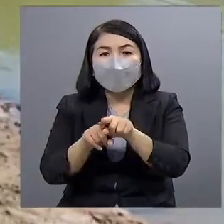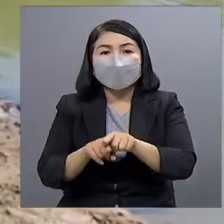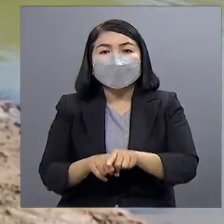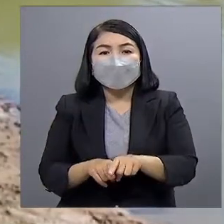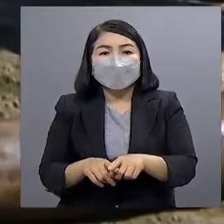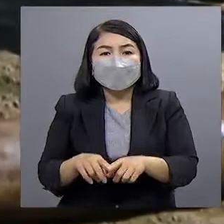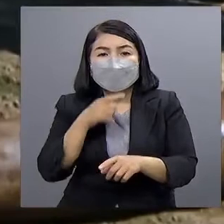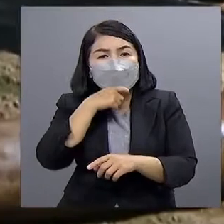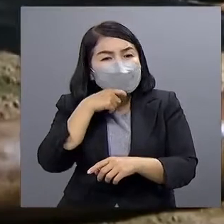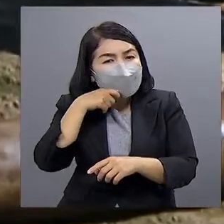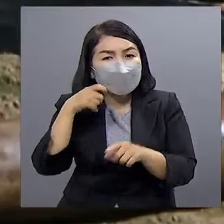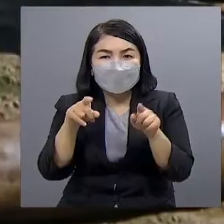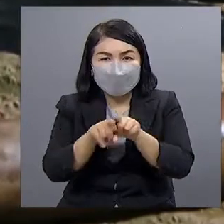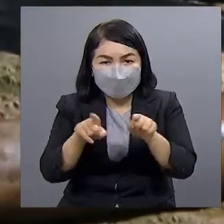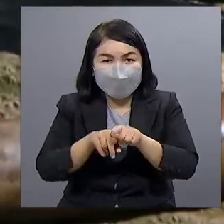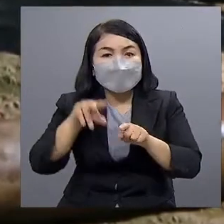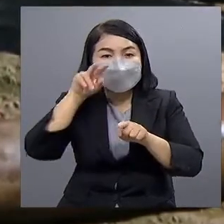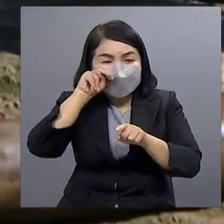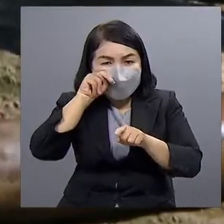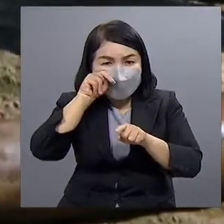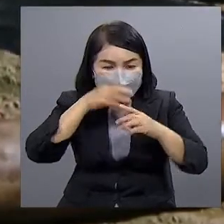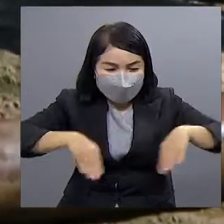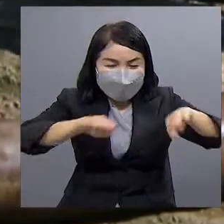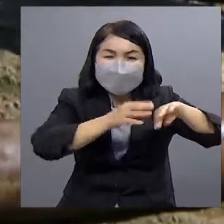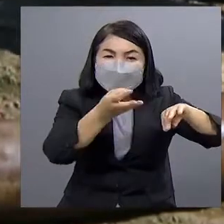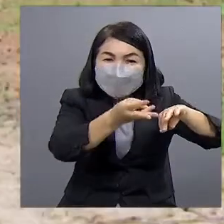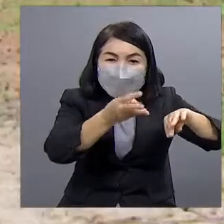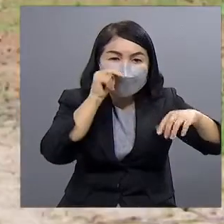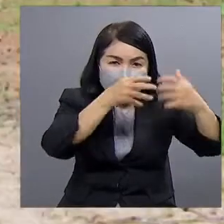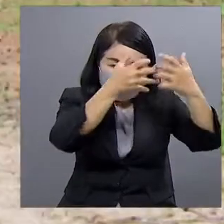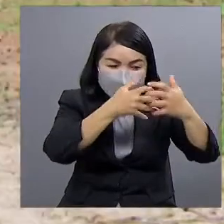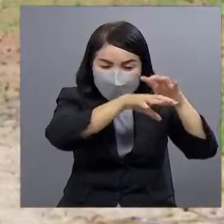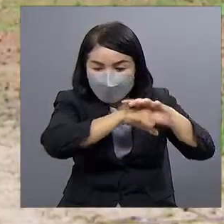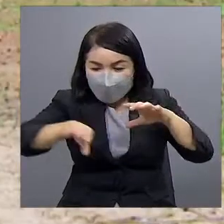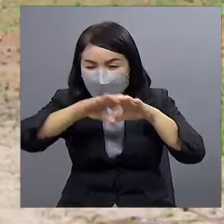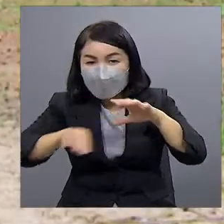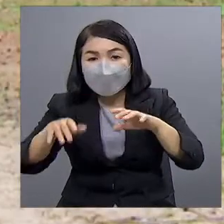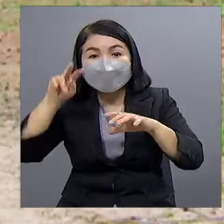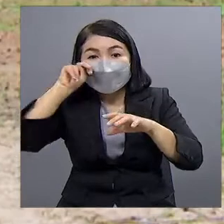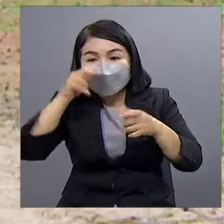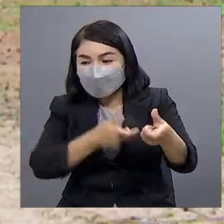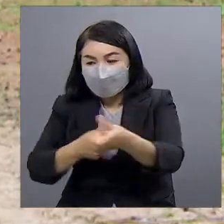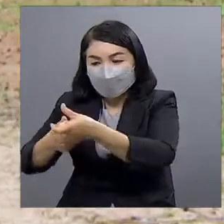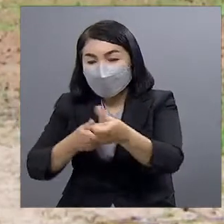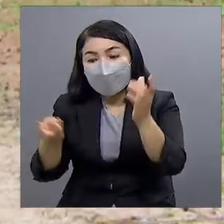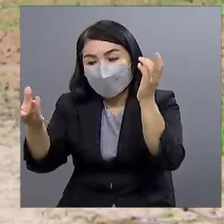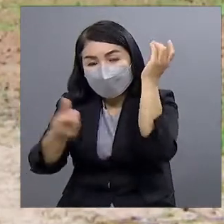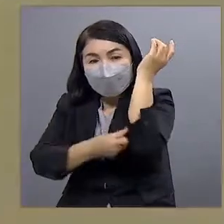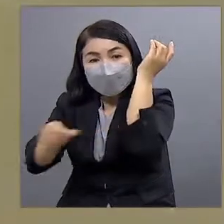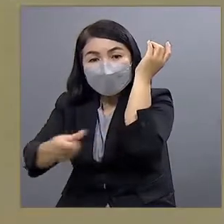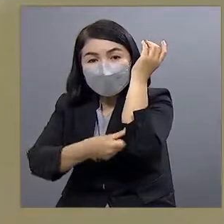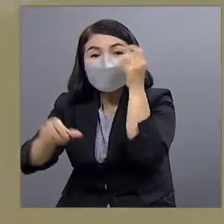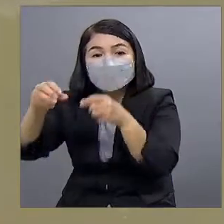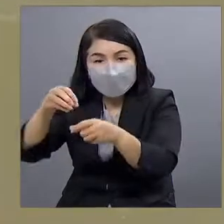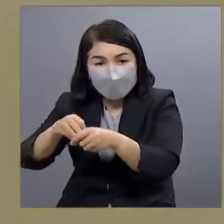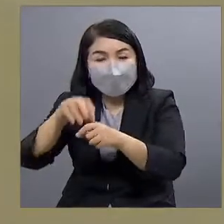าสูบน้ำก้นคลองหล่อเลี้ยงนาข้าวคลองบางพระหลวงคลองสาขาของแม่น้ำยมเนี่ยน้ำเหลือน้อยมาก